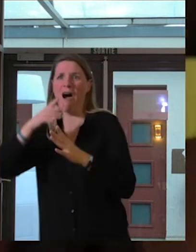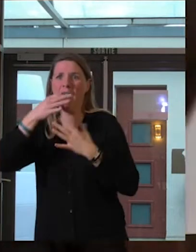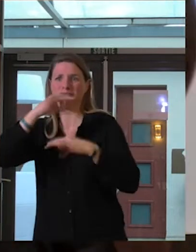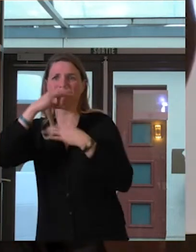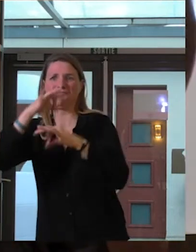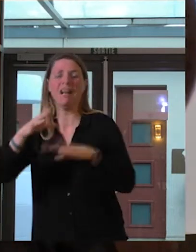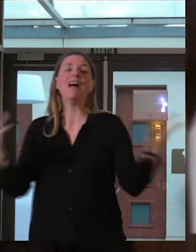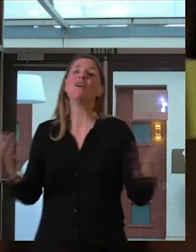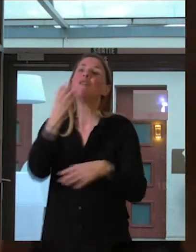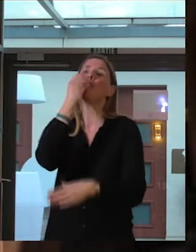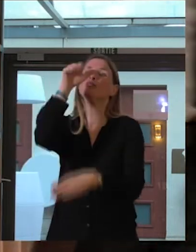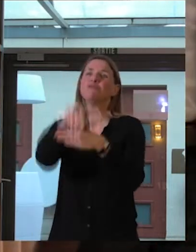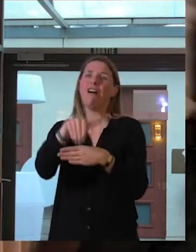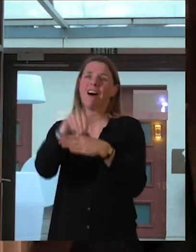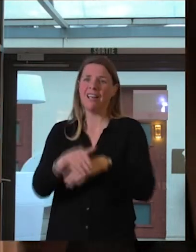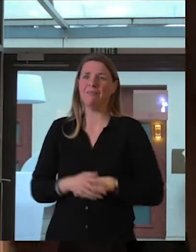Donc, je vous souhaite une très bonne soirée et puis à bientôt.